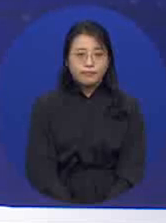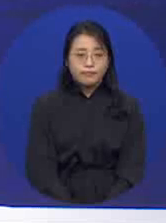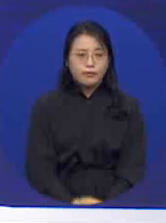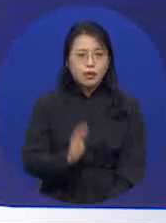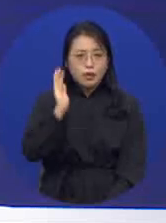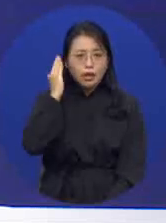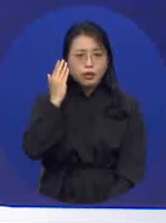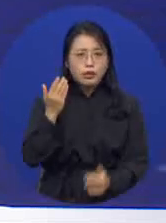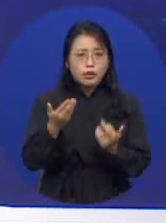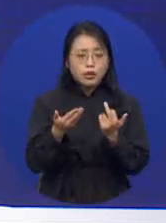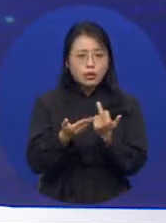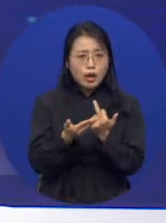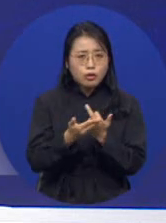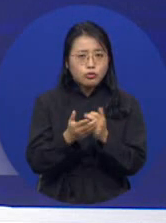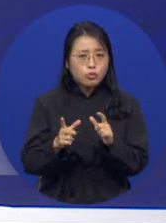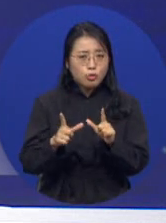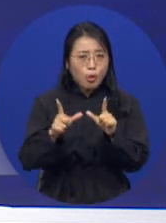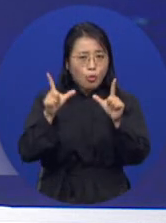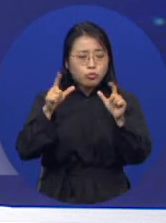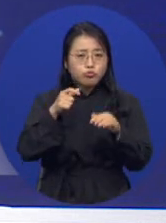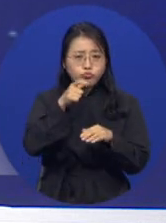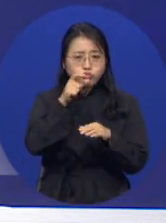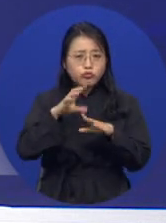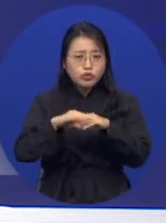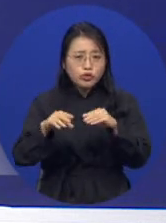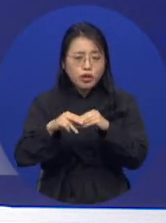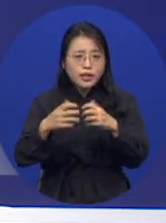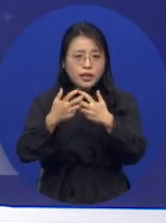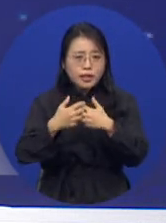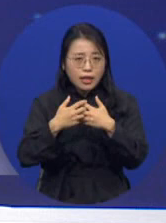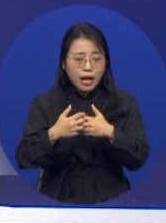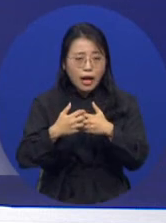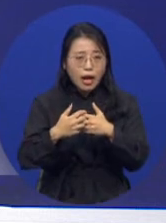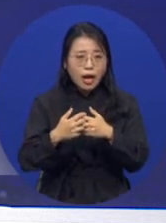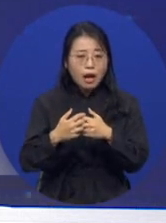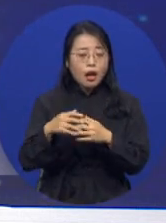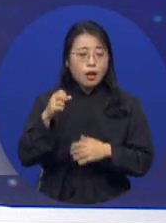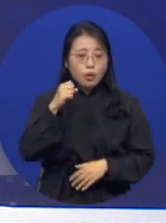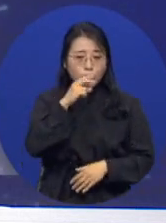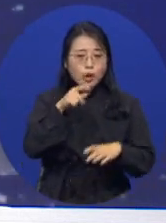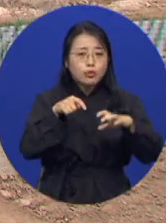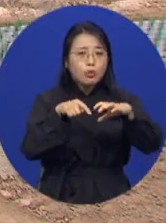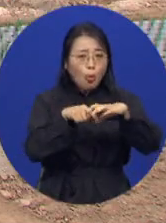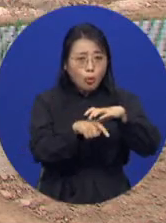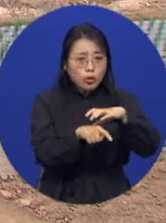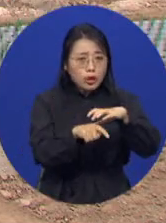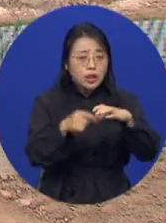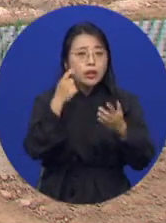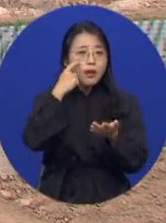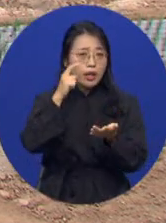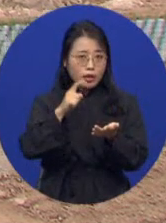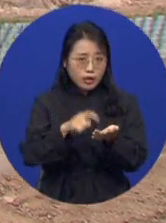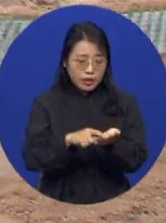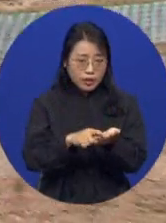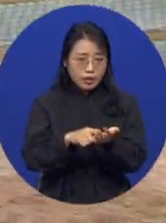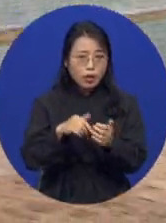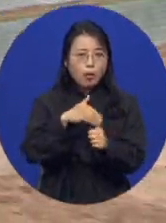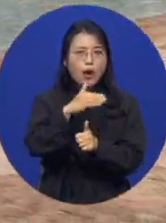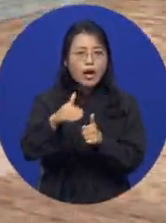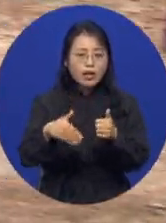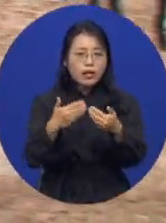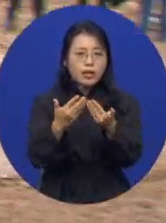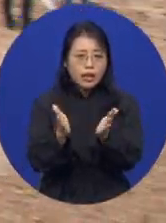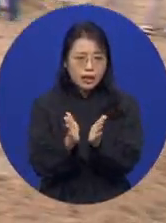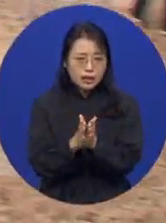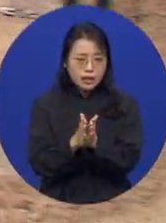최근 제주 동부 하수처리장 인근에서 용천동굴의 분류로 추정되는 동굴의 흔적이 발견됐다는 환경단체